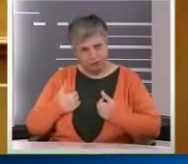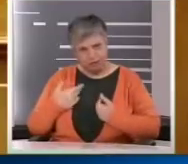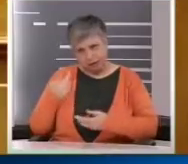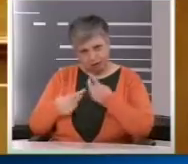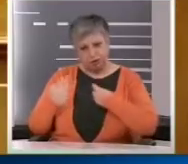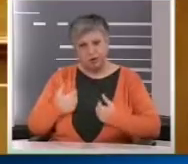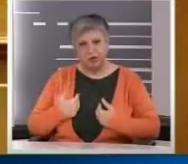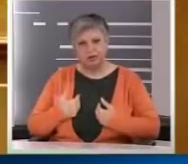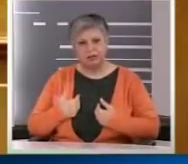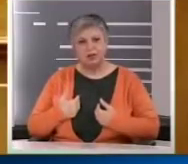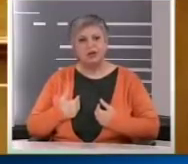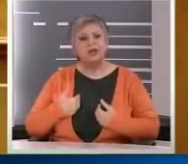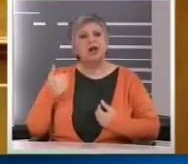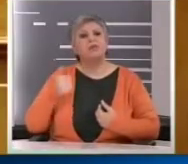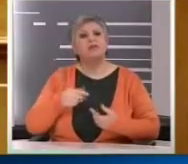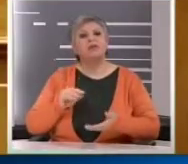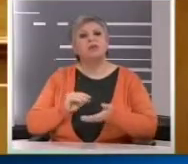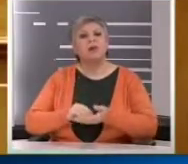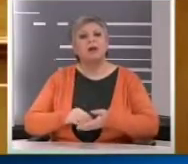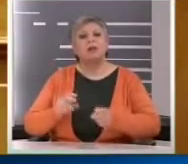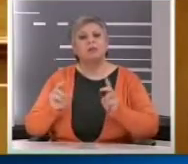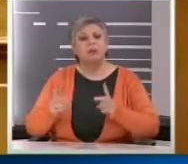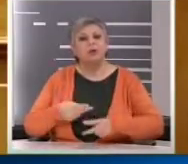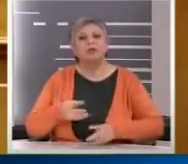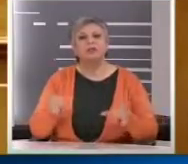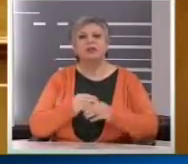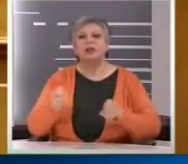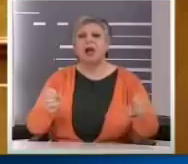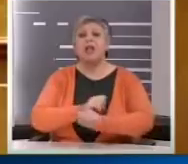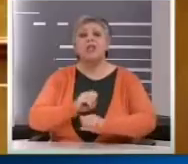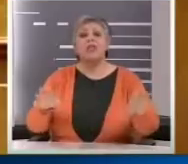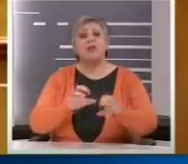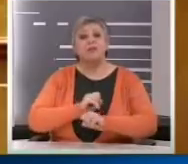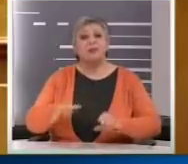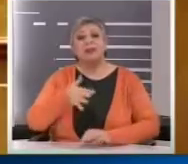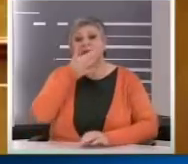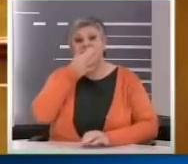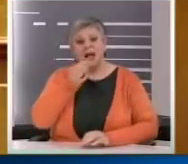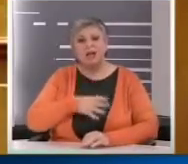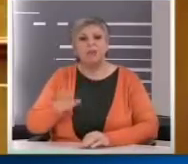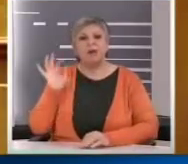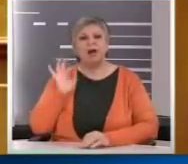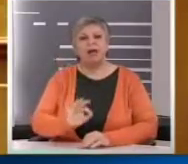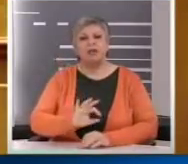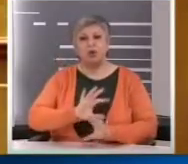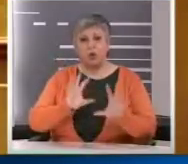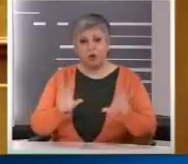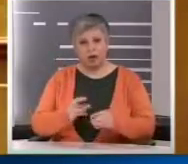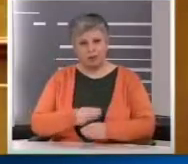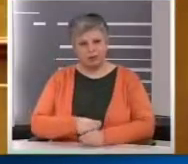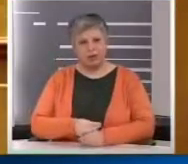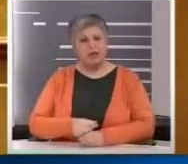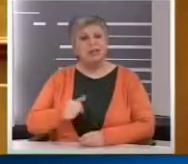αποκαλύψαμε το πόρισμα του ΣΕΙΠ που μίλαγε για τις διαφημιστικές δαπάνες για τη γρήπη και για τον ιό του AIDS. Όπου εκεί